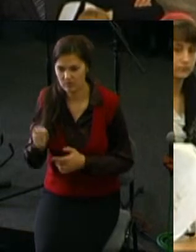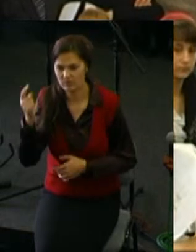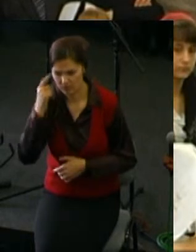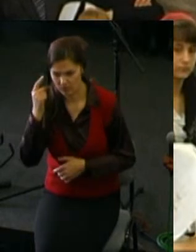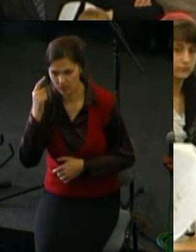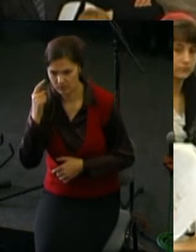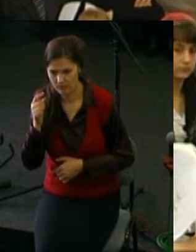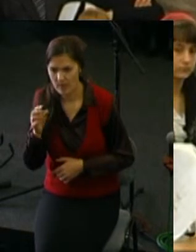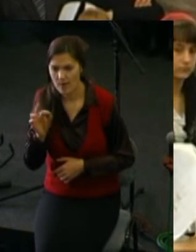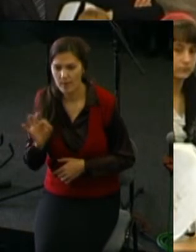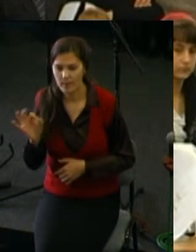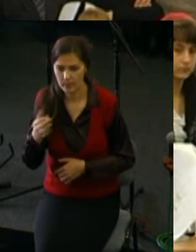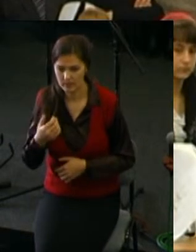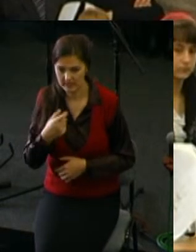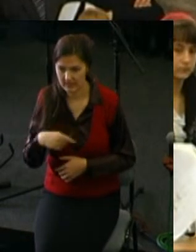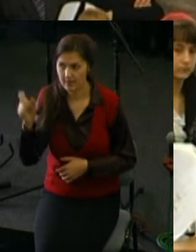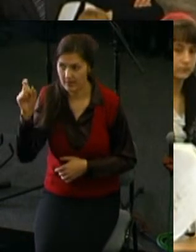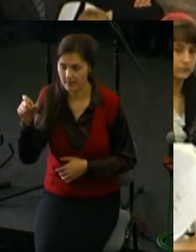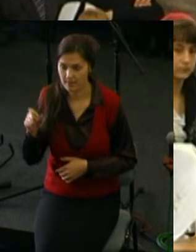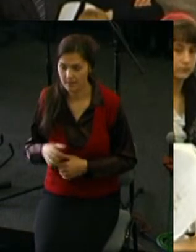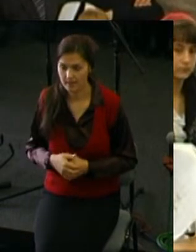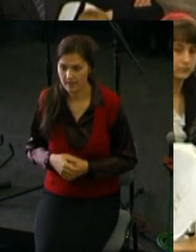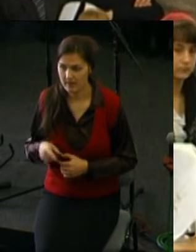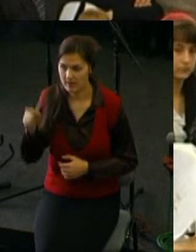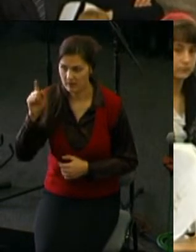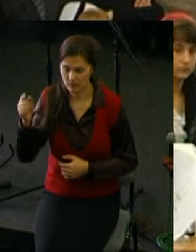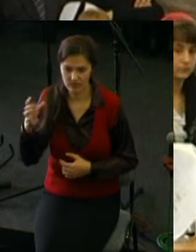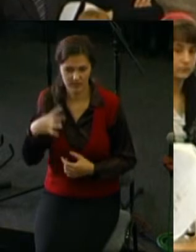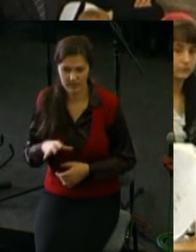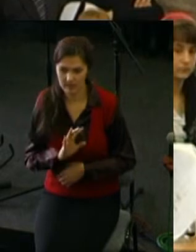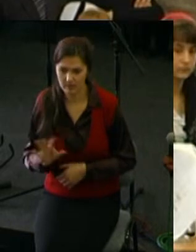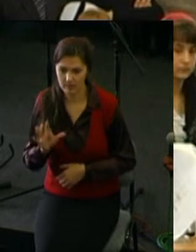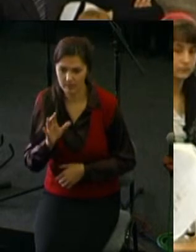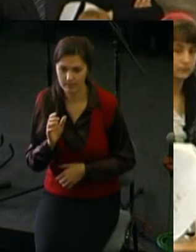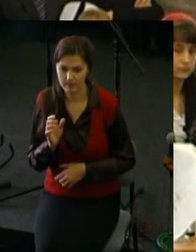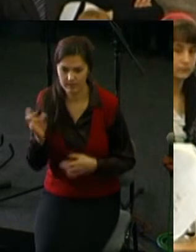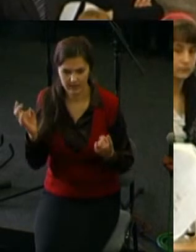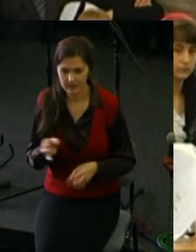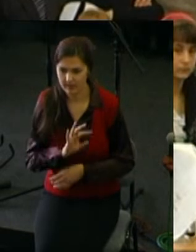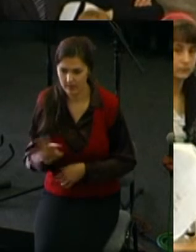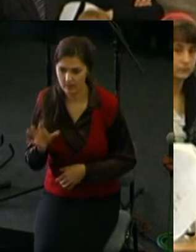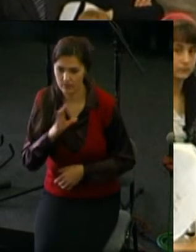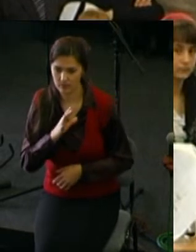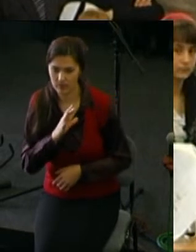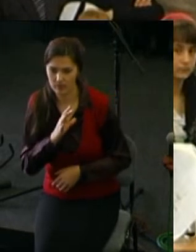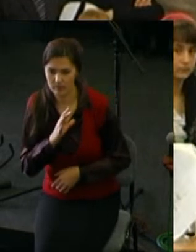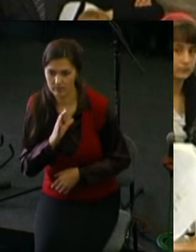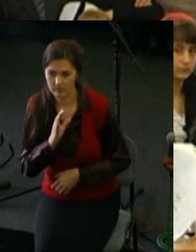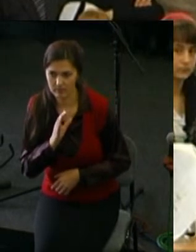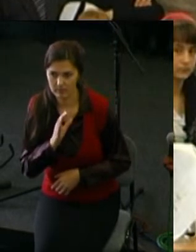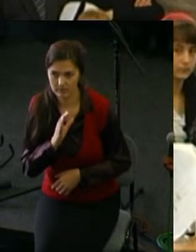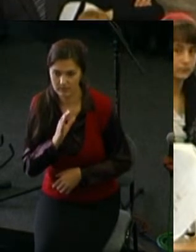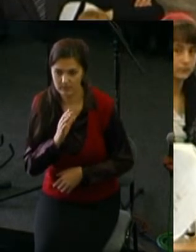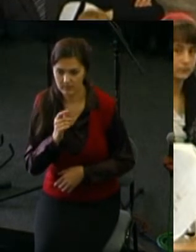себе він знав і не було потреби йому для того щоб хтось чому розповів як люди говорять про нього